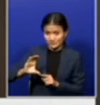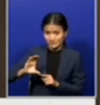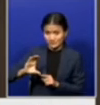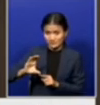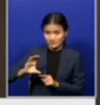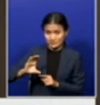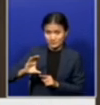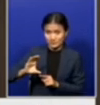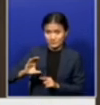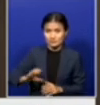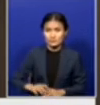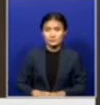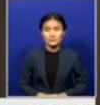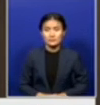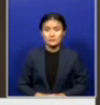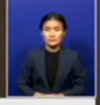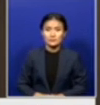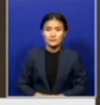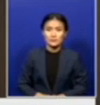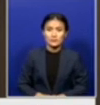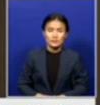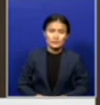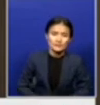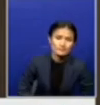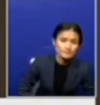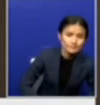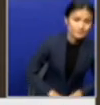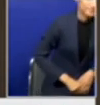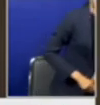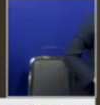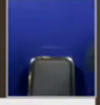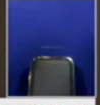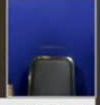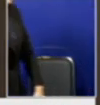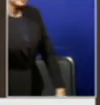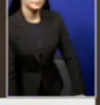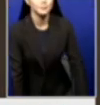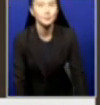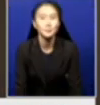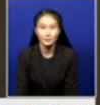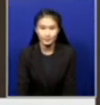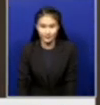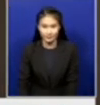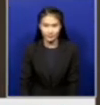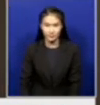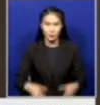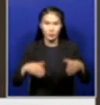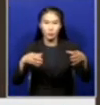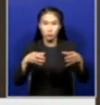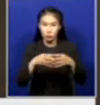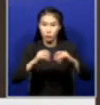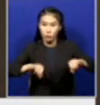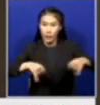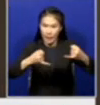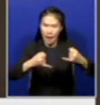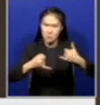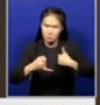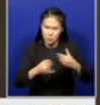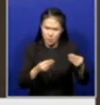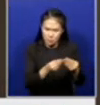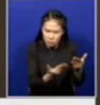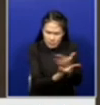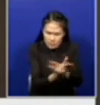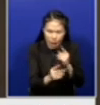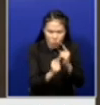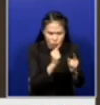ว่าทางพรรคฝ่ายค้านเราได้มีการปรึกษาหารือกันเป็นสิ่งที่เราเป็นห่วงที่สุดเพราะ